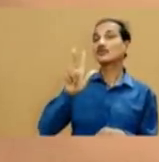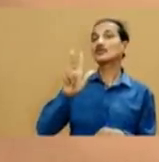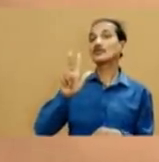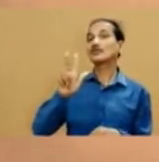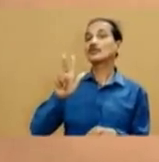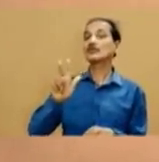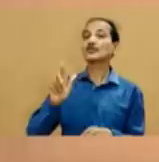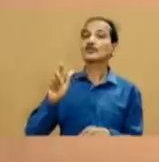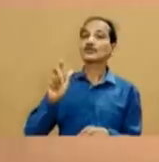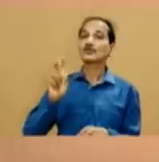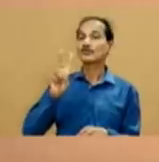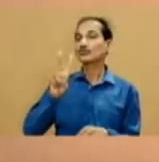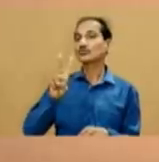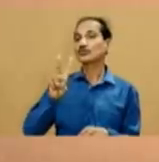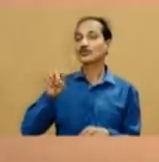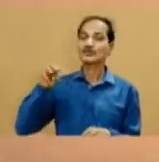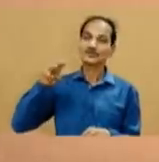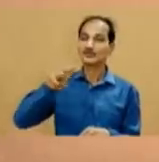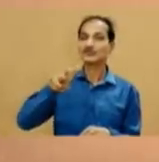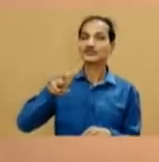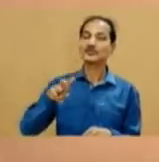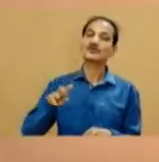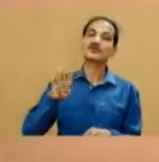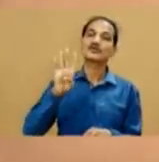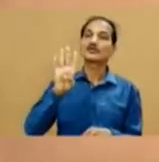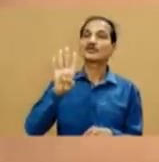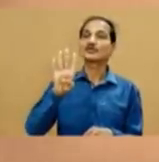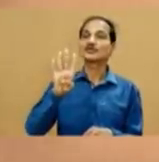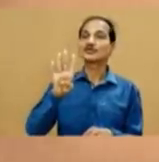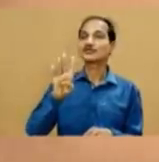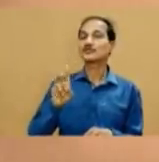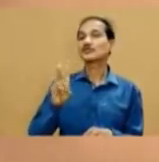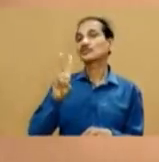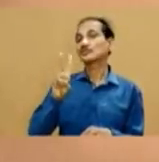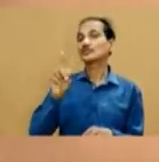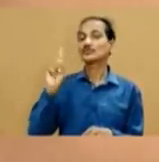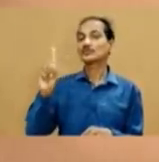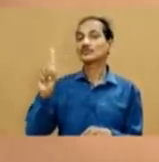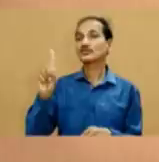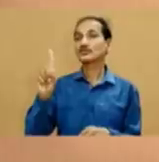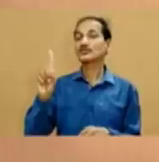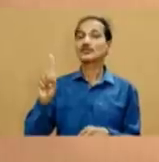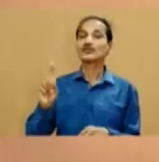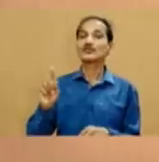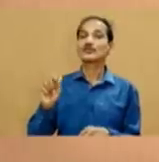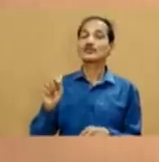82,421 पुणी थरे बुझे दिए गत 24 घंटा भितरे मृतकंकर संख्या